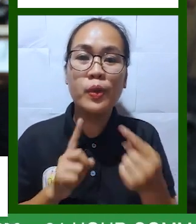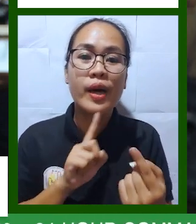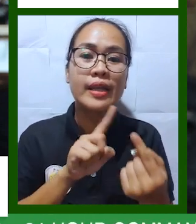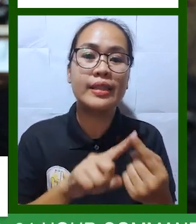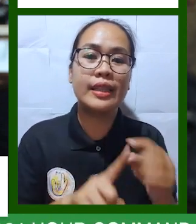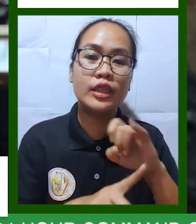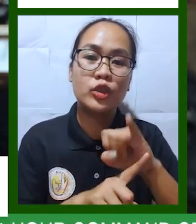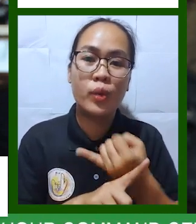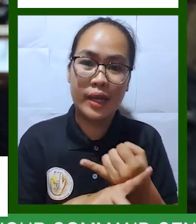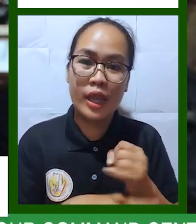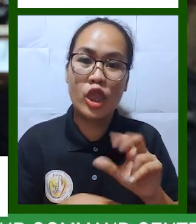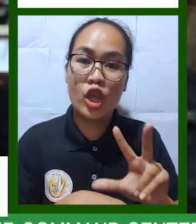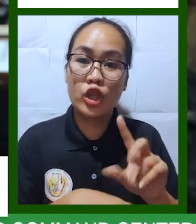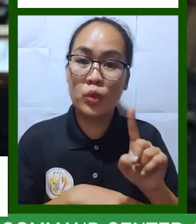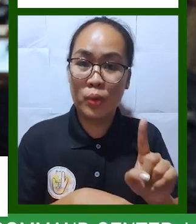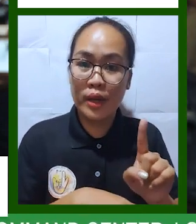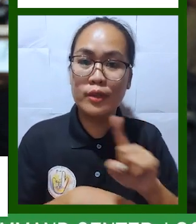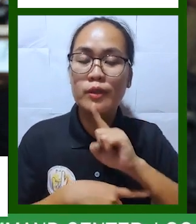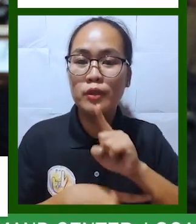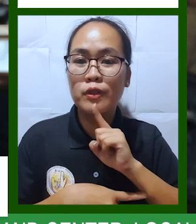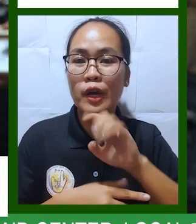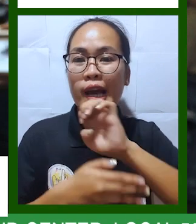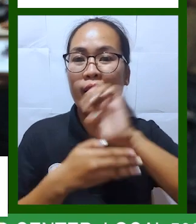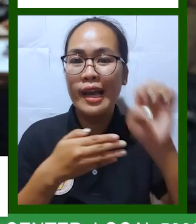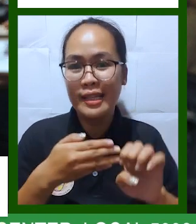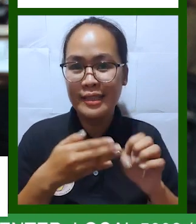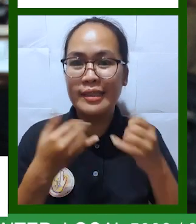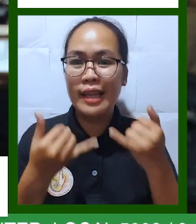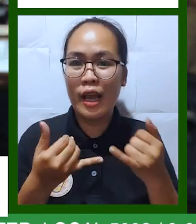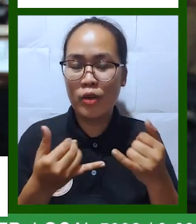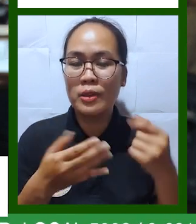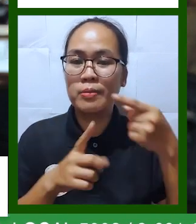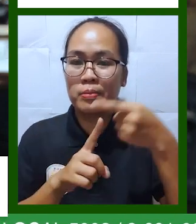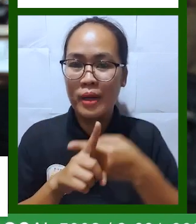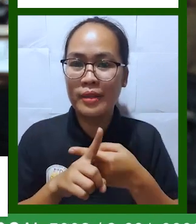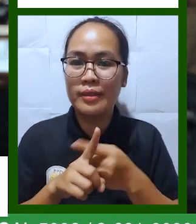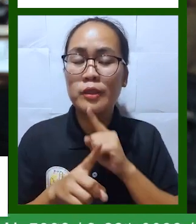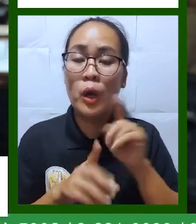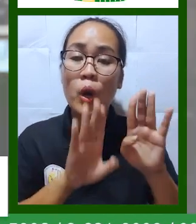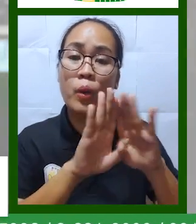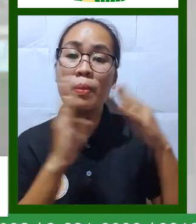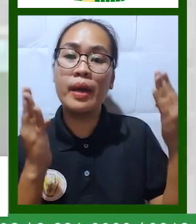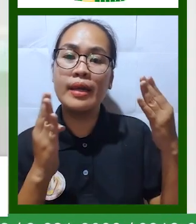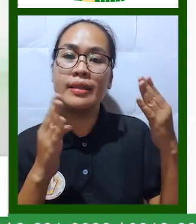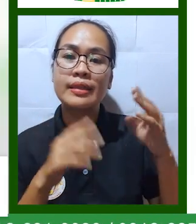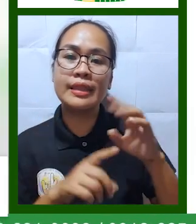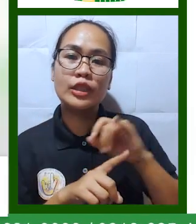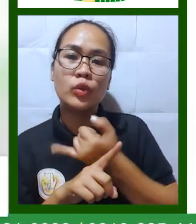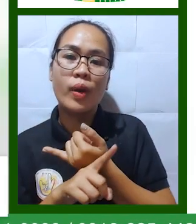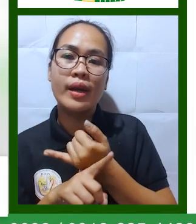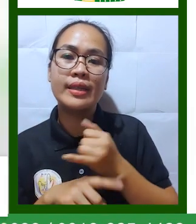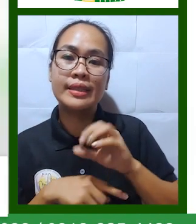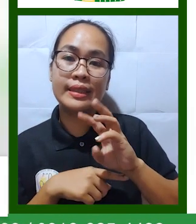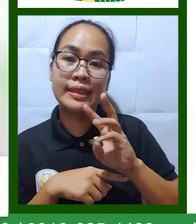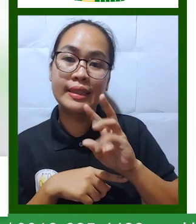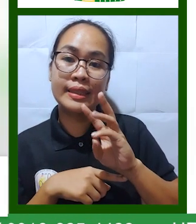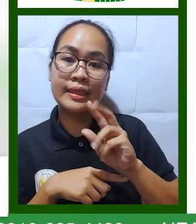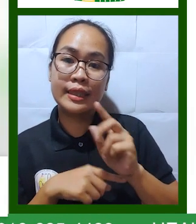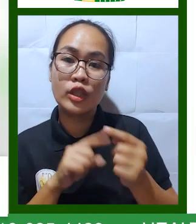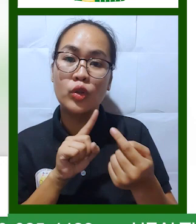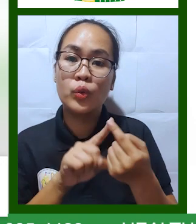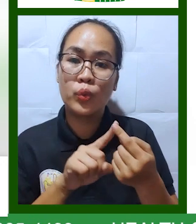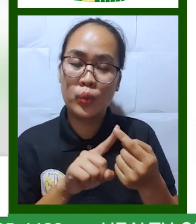January 31 na lamang po ito. Hanggang katapusan na lang po ng buwan. So open po sila, no, from January